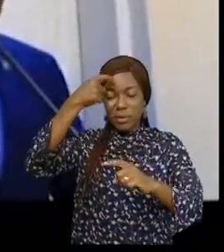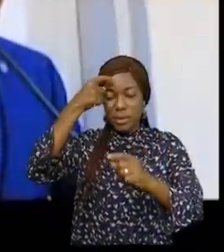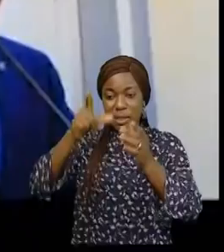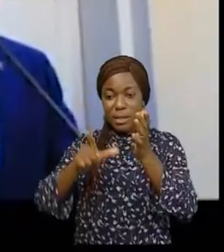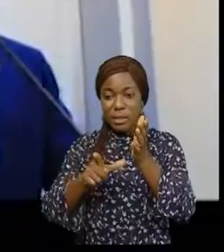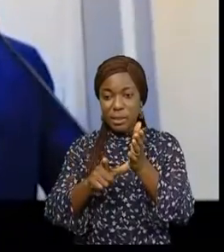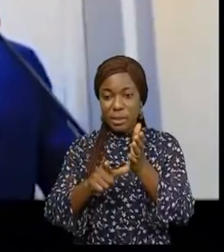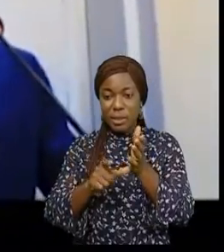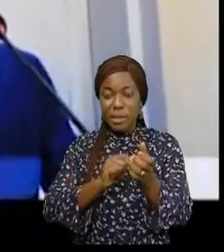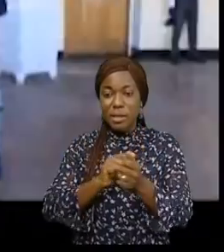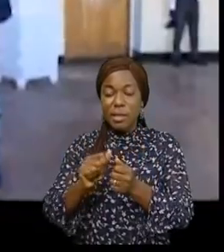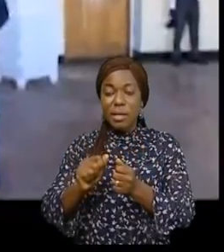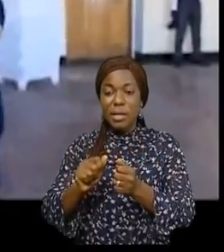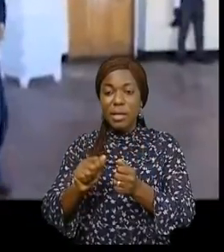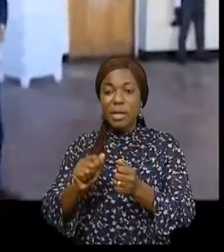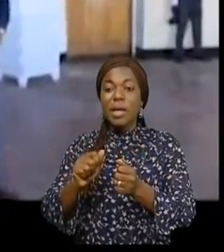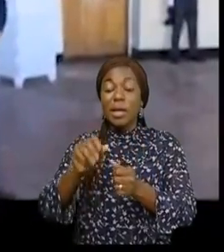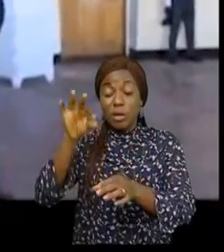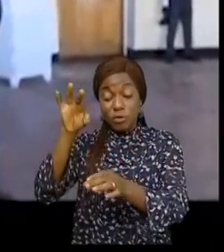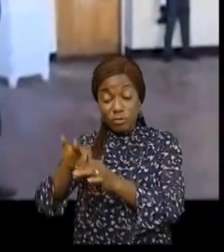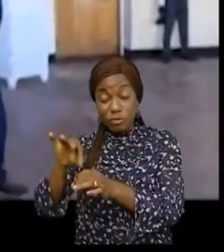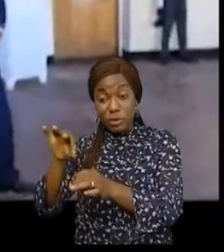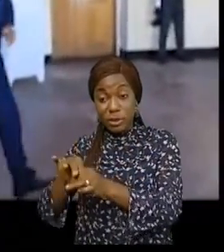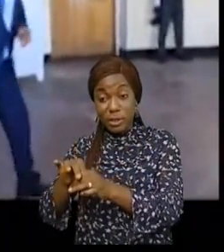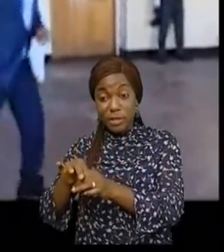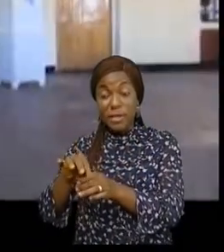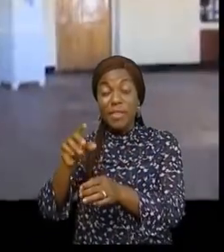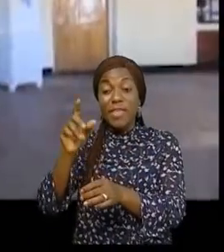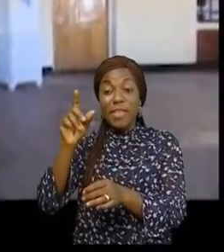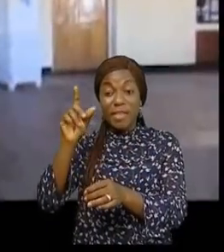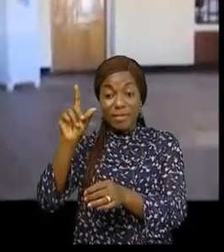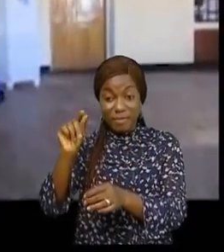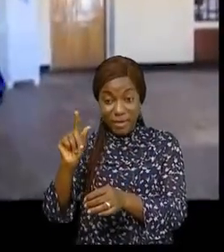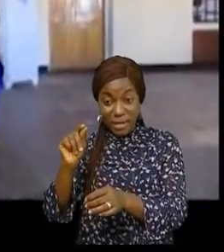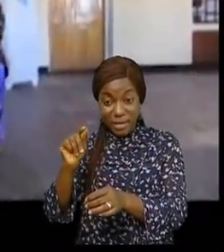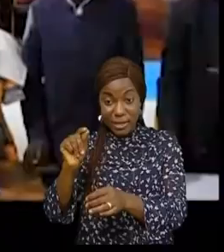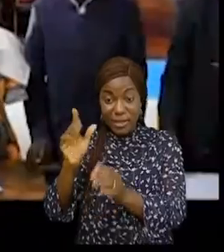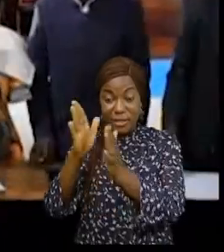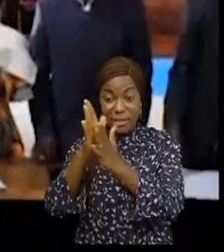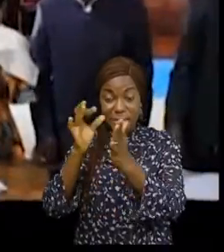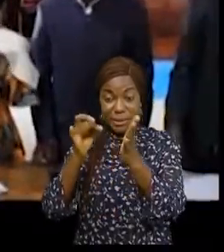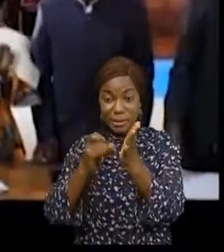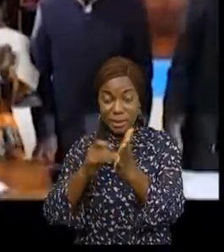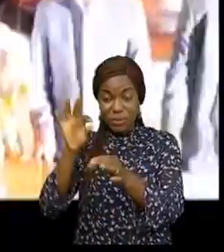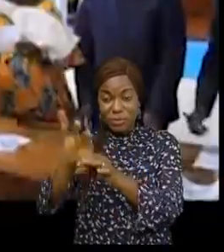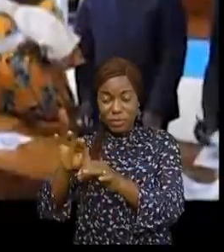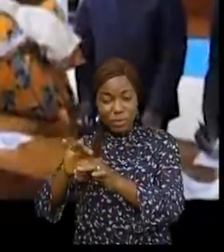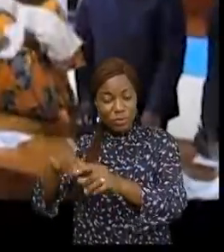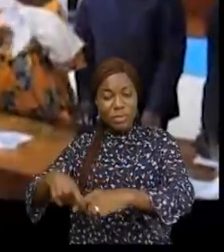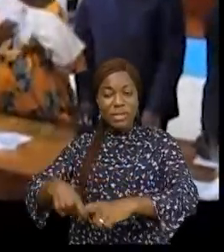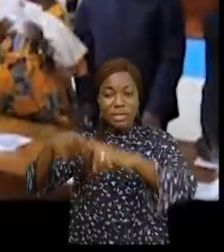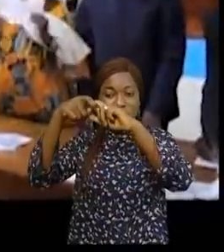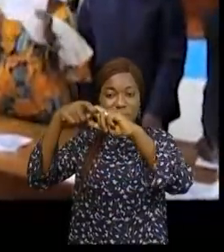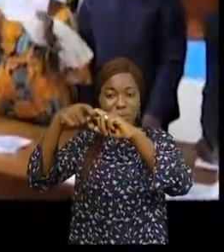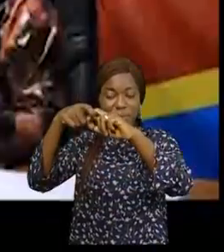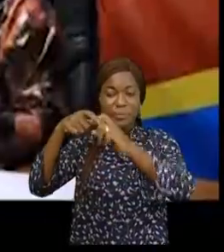voie démocratique, sur 20 votants, 17 ont voté pour sa destitution et 3 contre sa